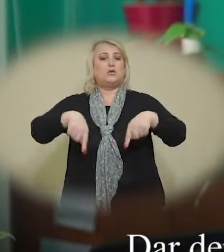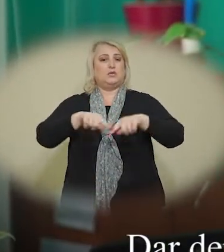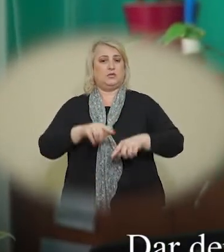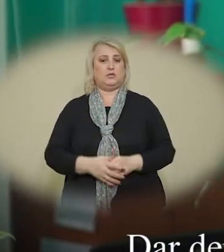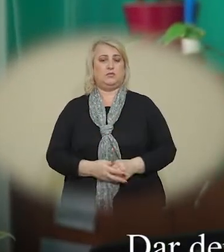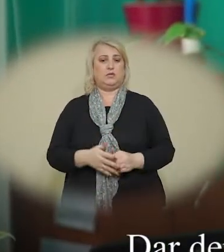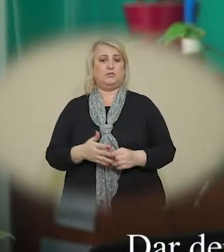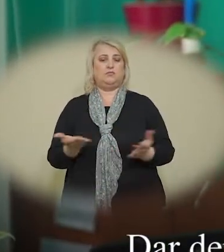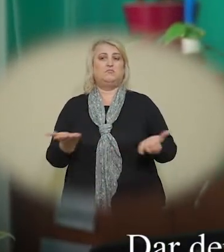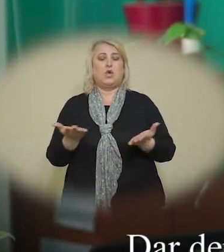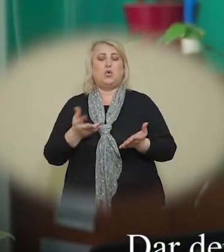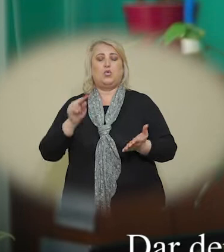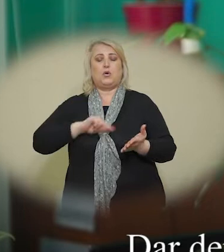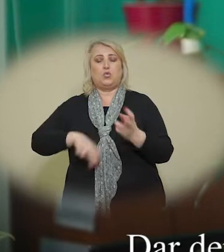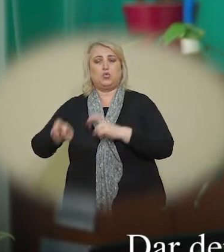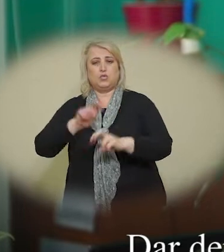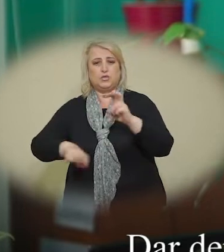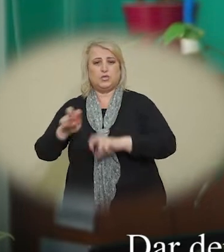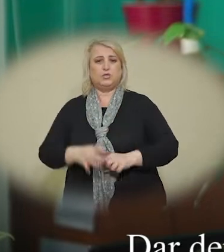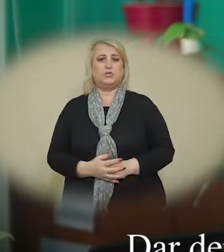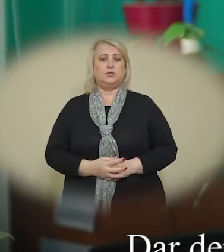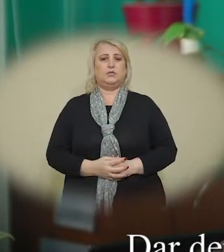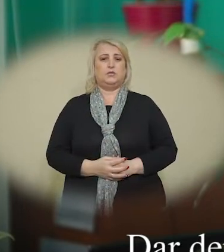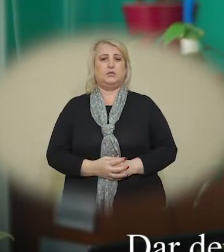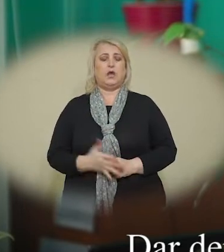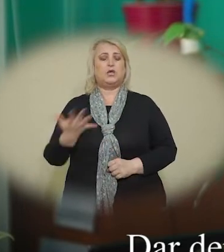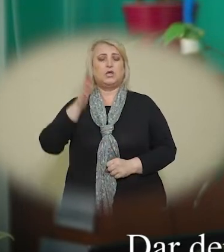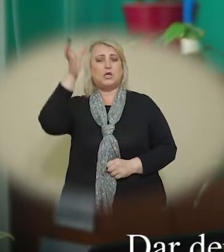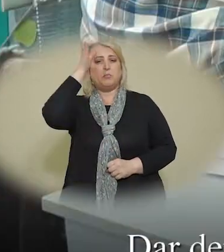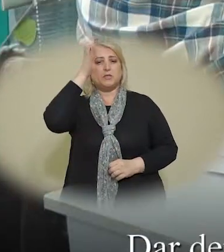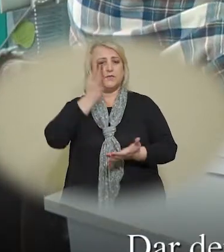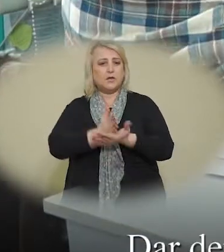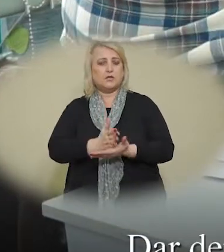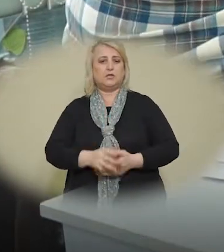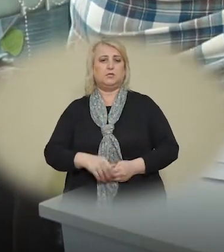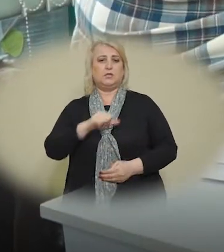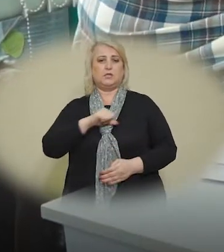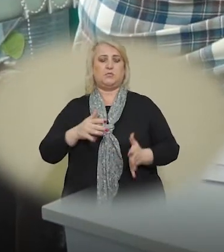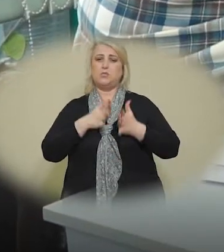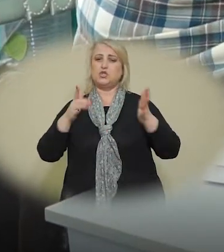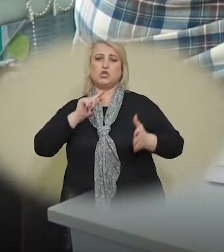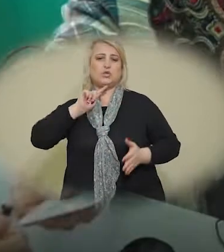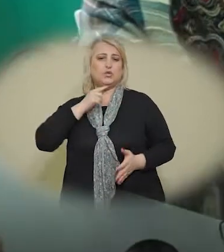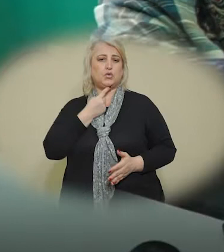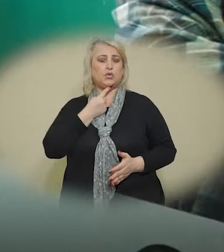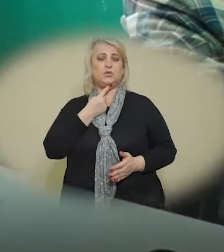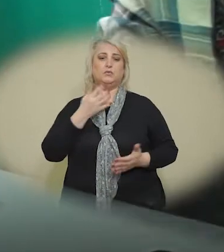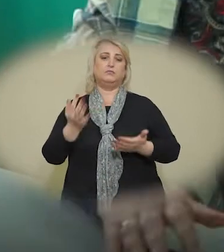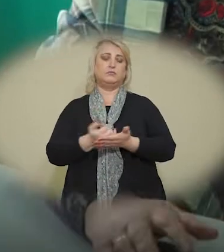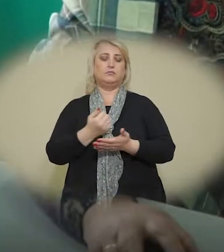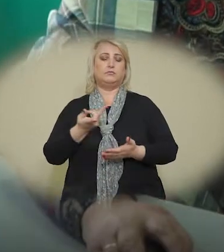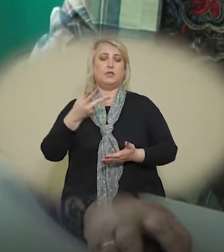client si domeniu Caut de lucru studii are finisate nu are cea mai mare dificultate